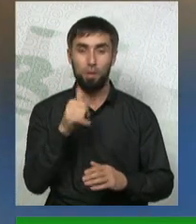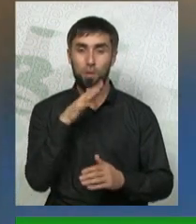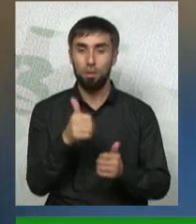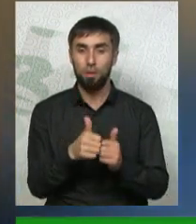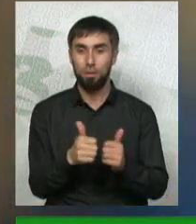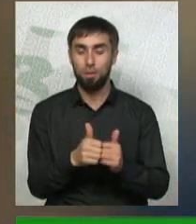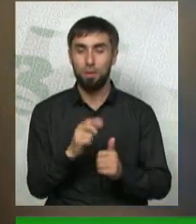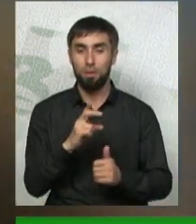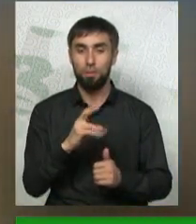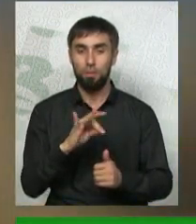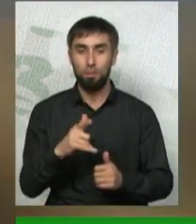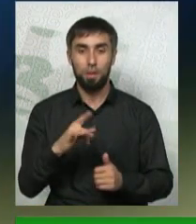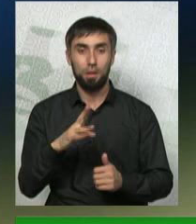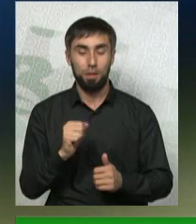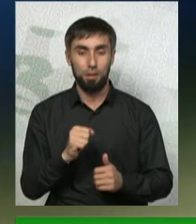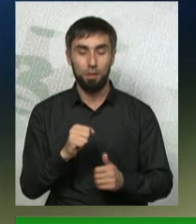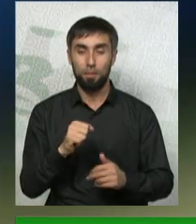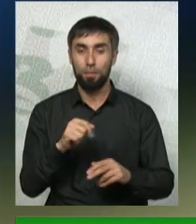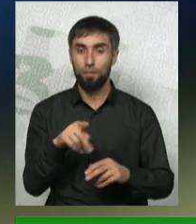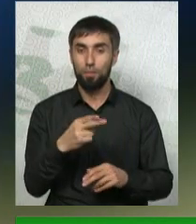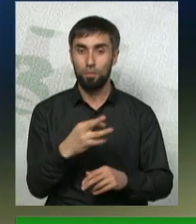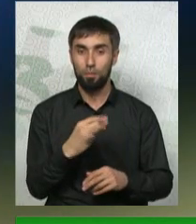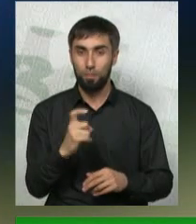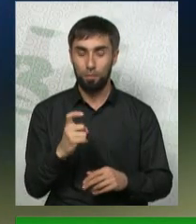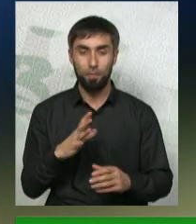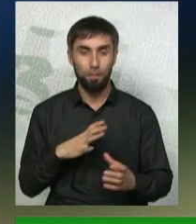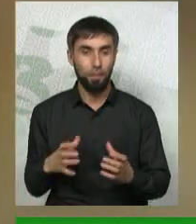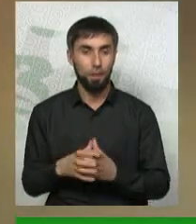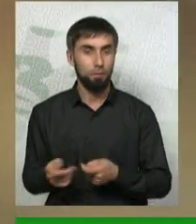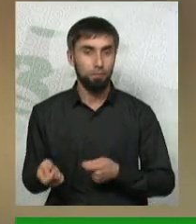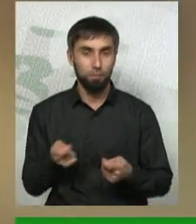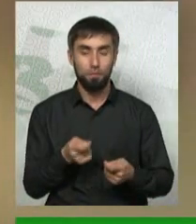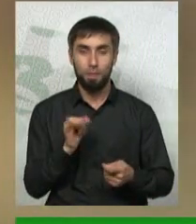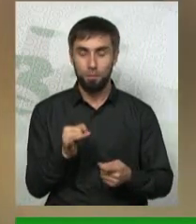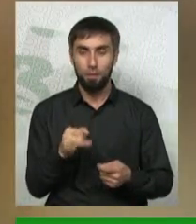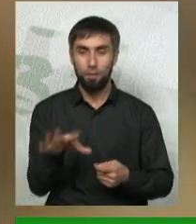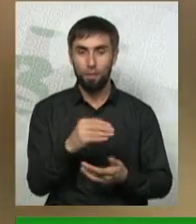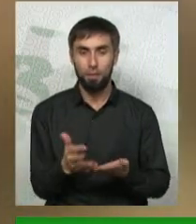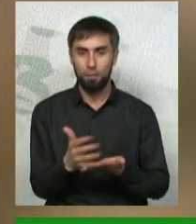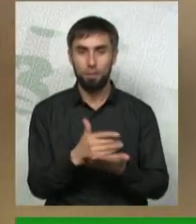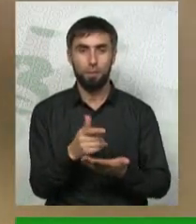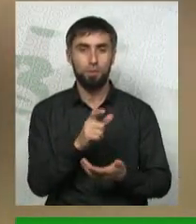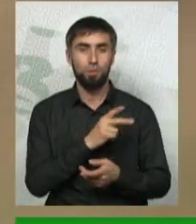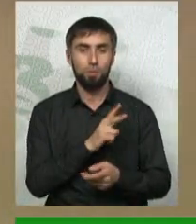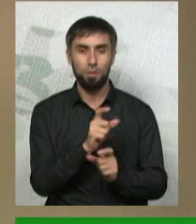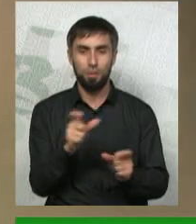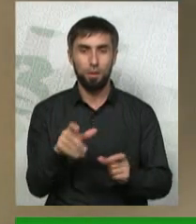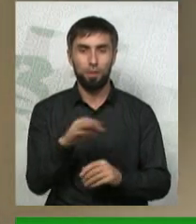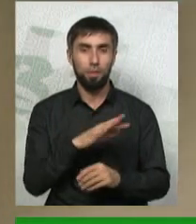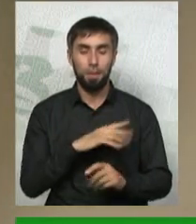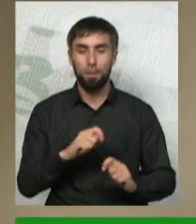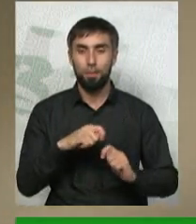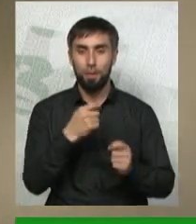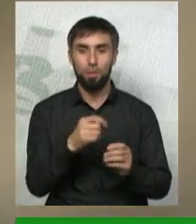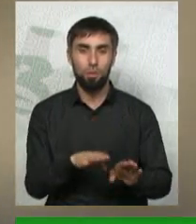на склоне берега реки. Представителями Тейпа Цароевых были извлечены останки людей и множество артефактов. Все они были